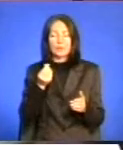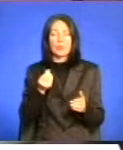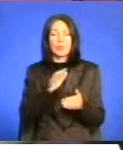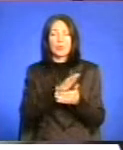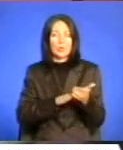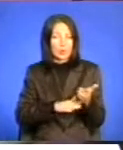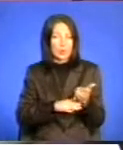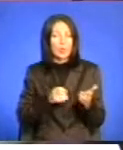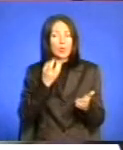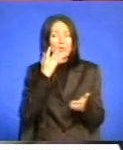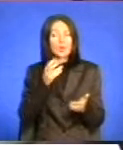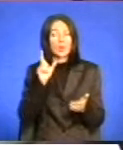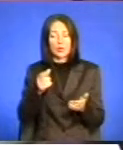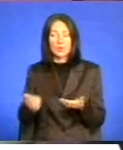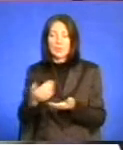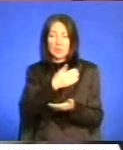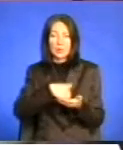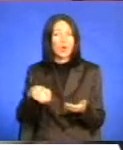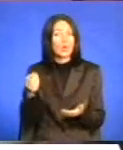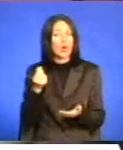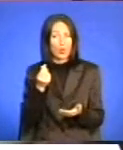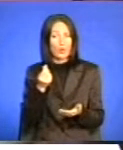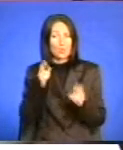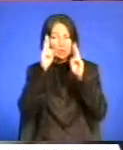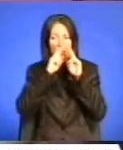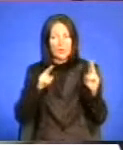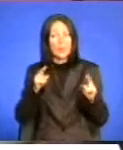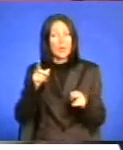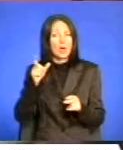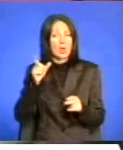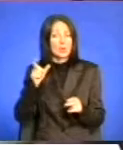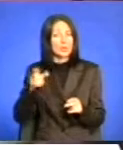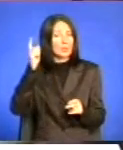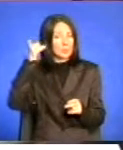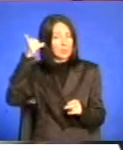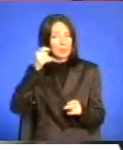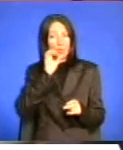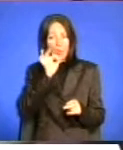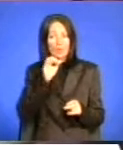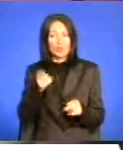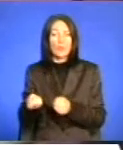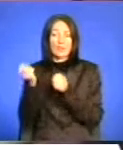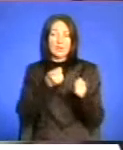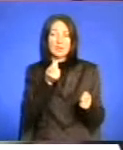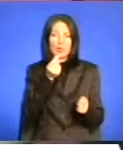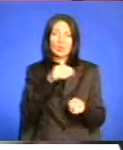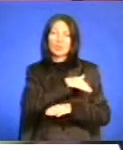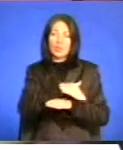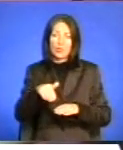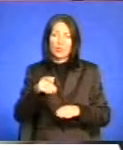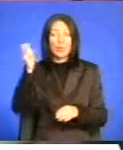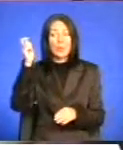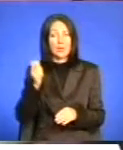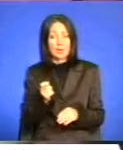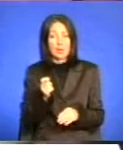потерпіла збирає певну суму, невідомий говорить, щоб вона винесла грошові кошти на вулицю, після чого